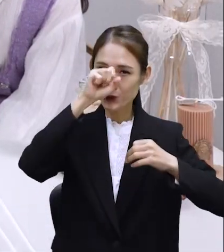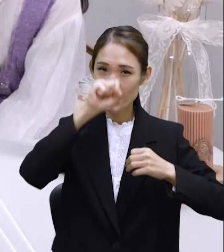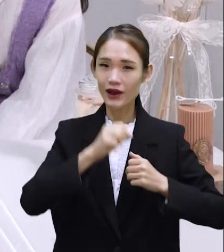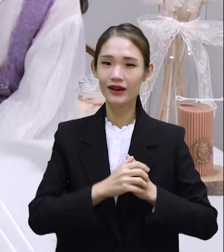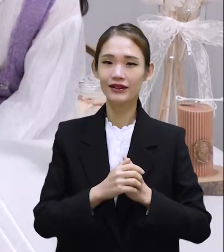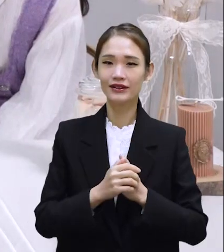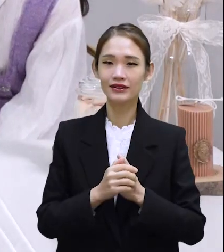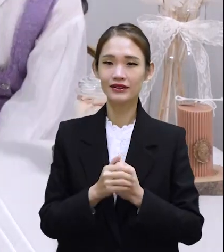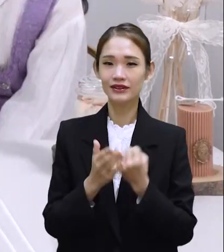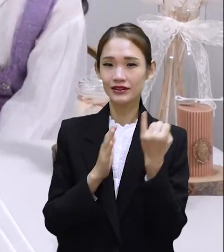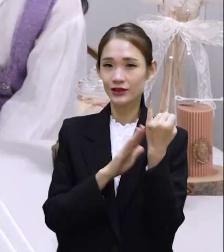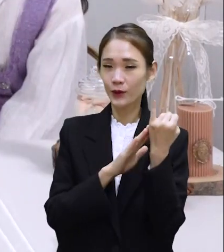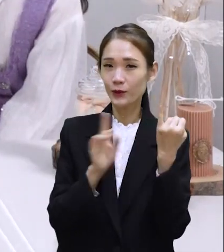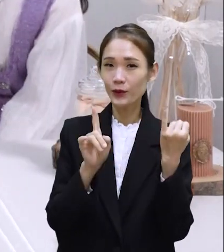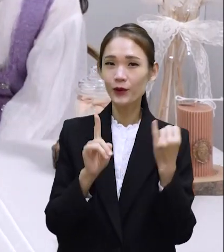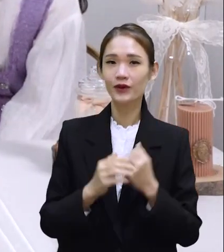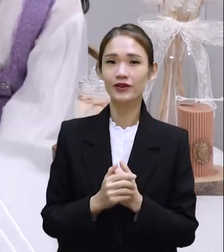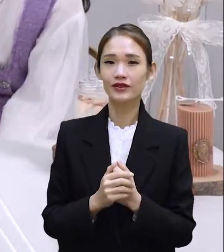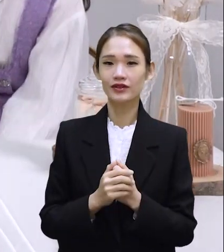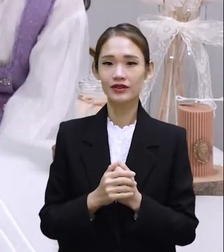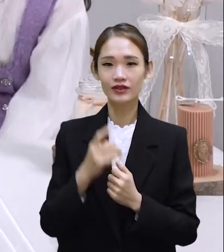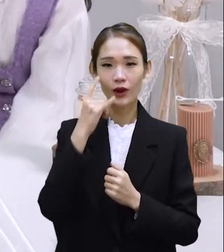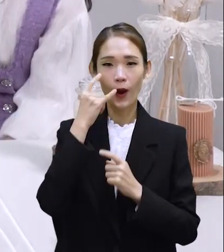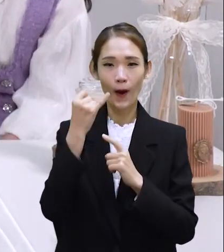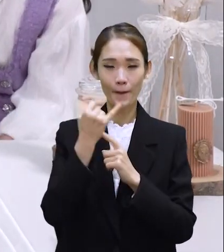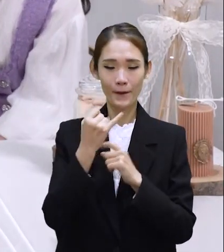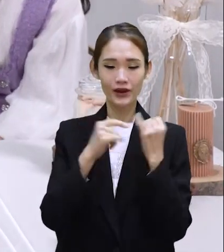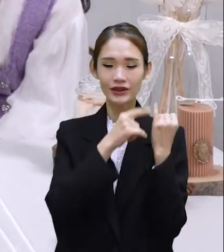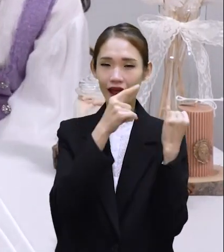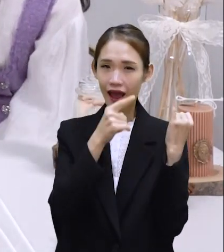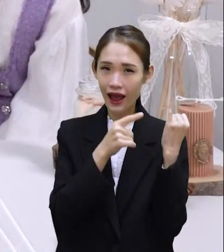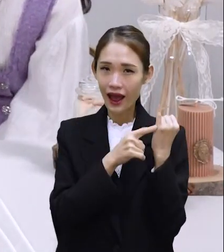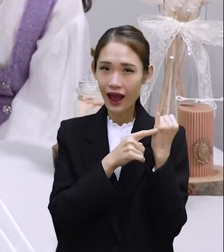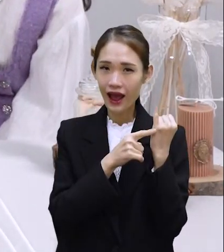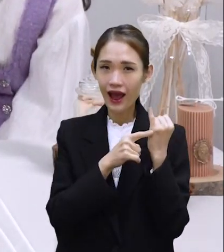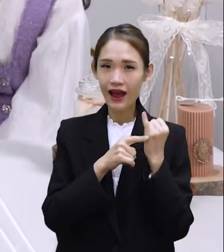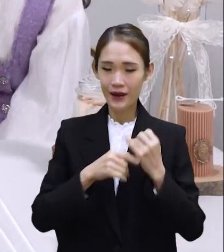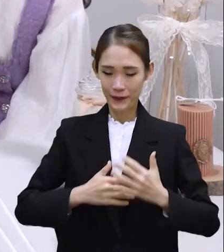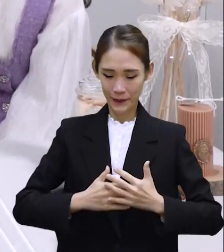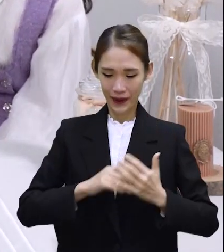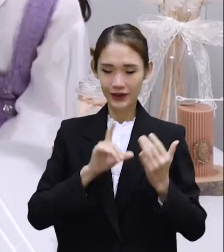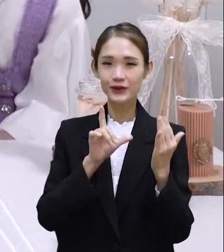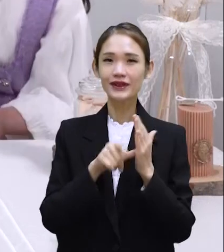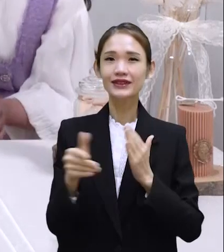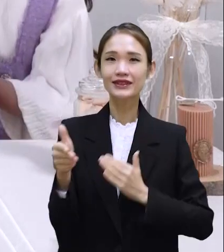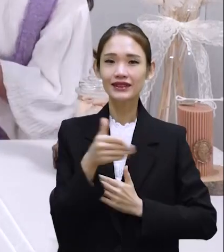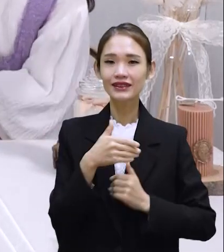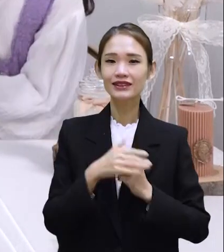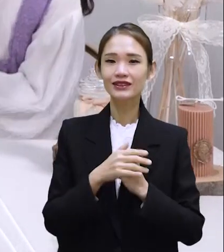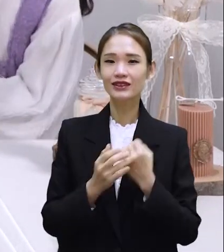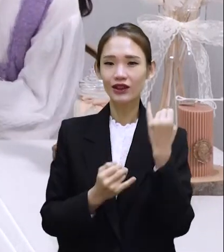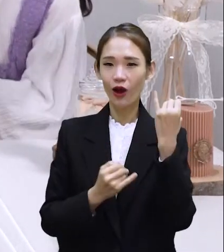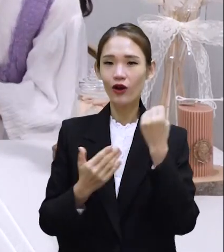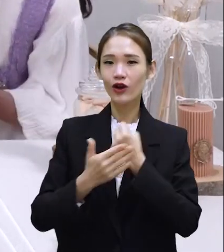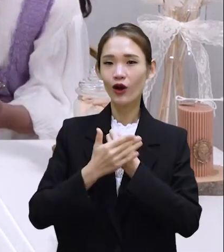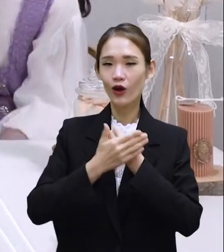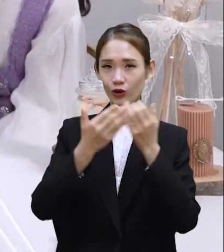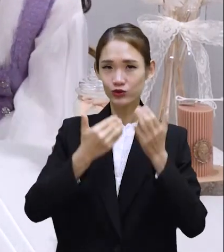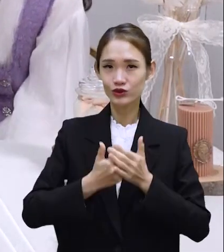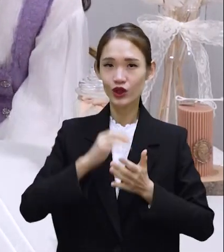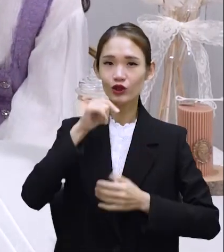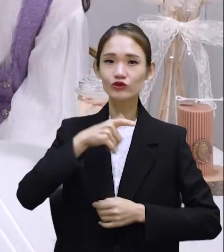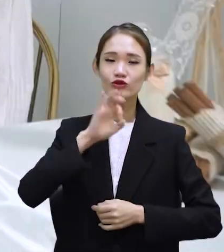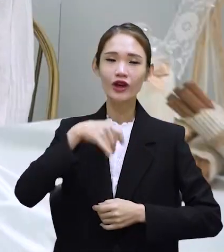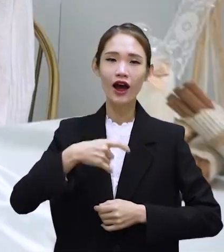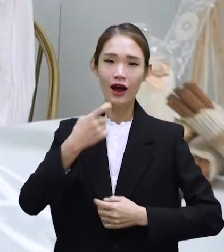했구나 손님은 그러면 그냥 엄마 배속에 있을 때부터 어머어머 덕분에 화각을